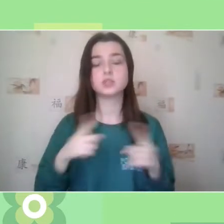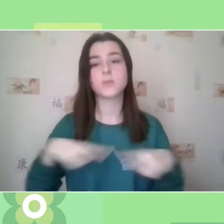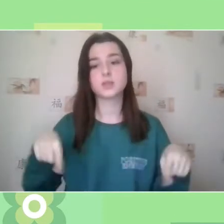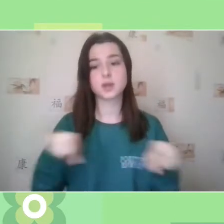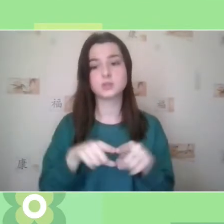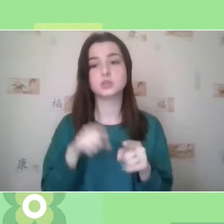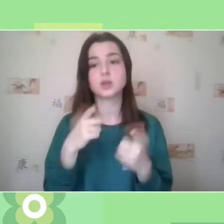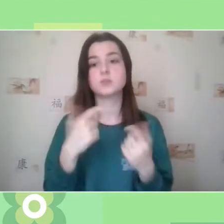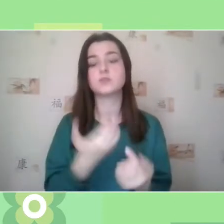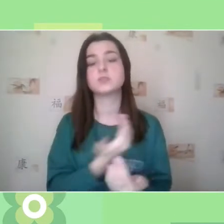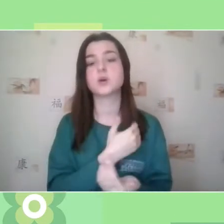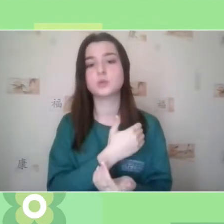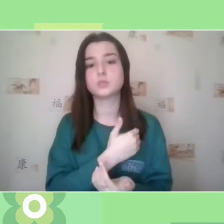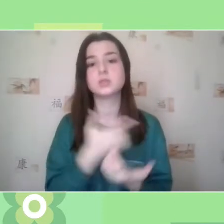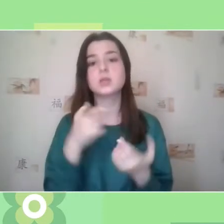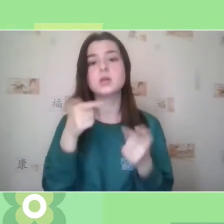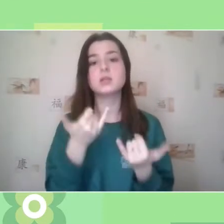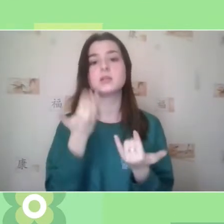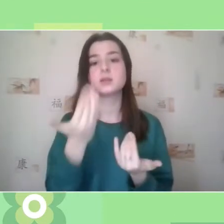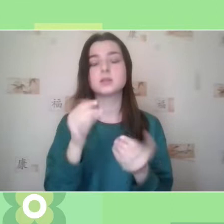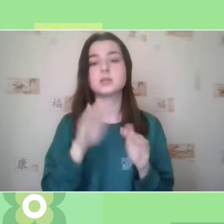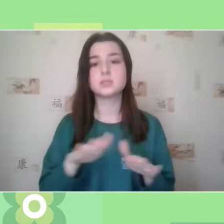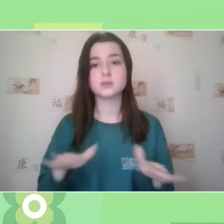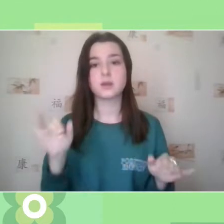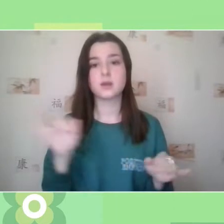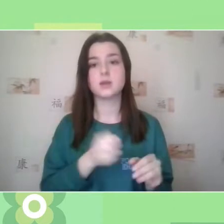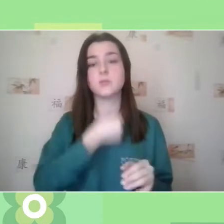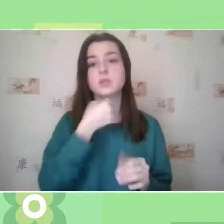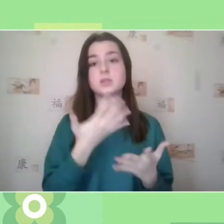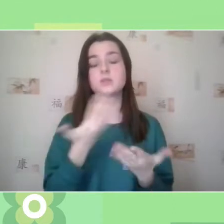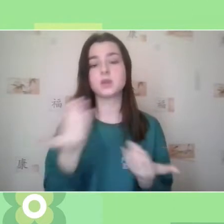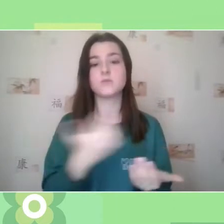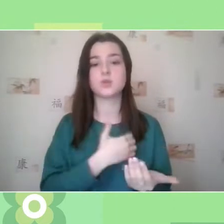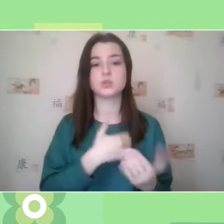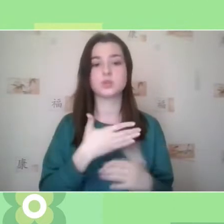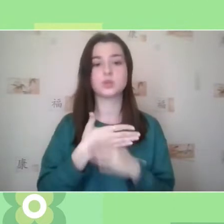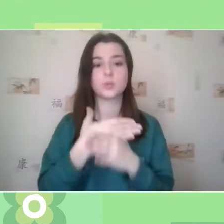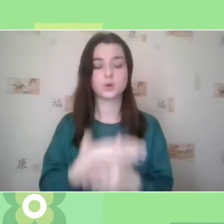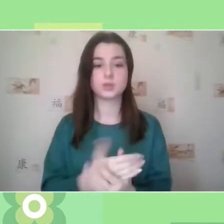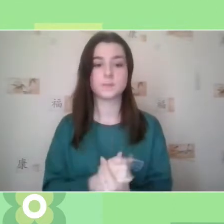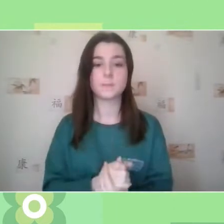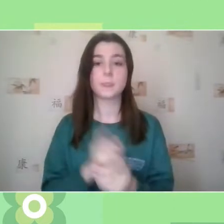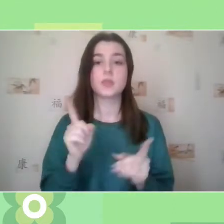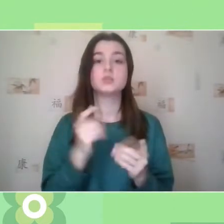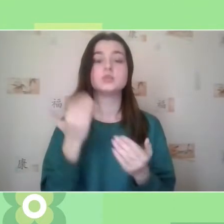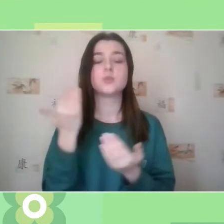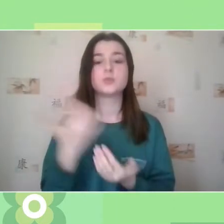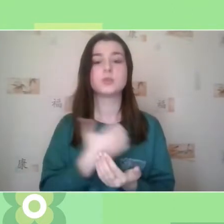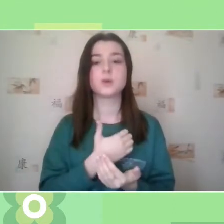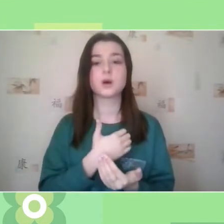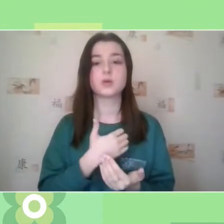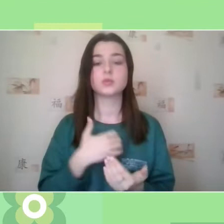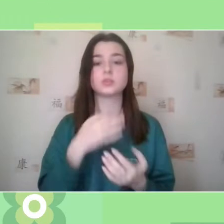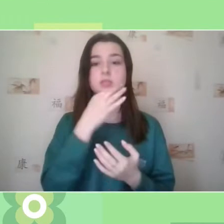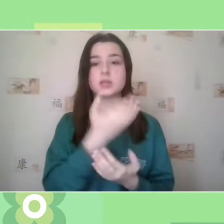захотіли, для тих дітей, підлітків, яким ви хочете допомогти. Що я намагаюся сказати в цій першій